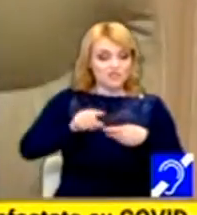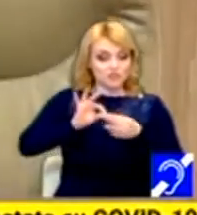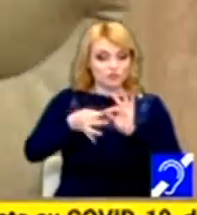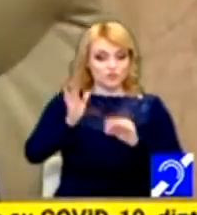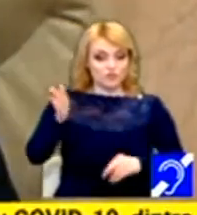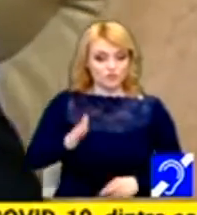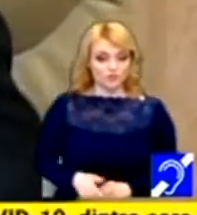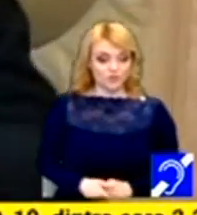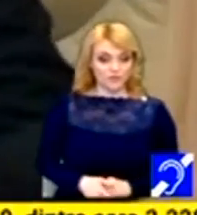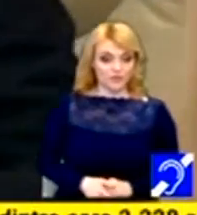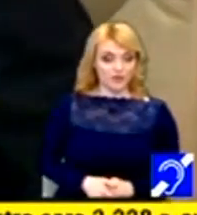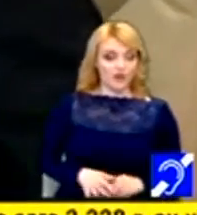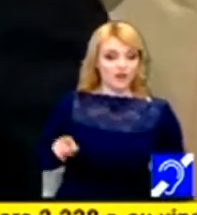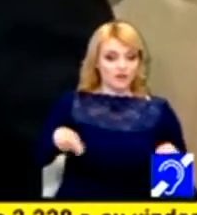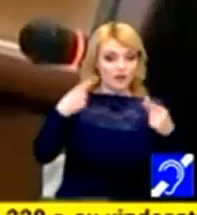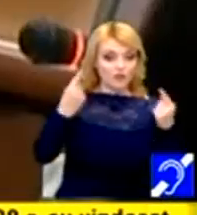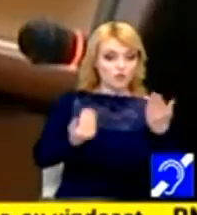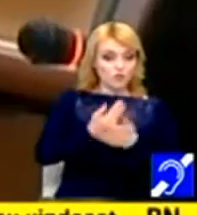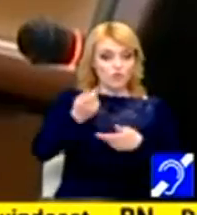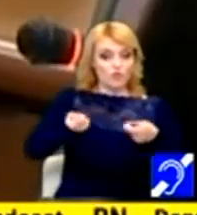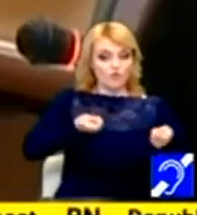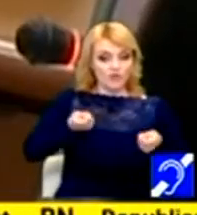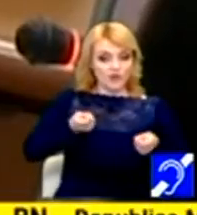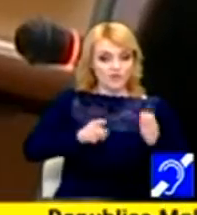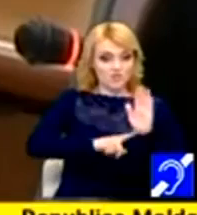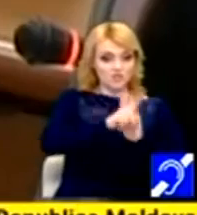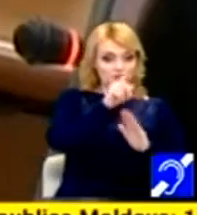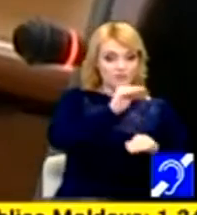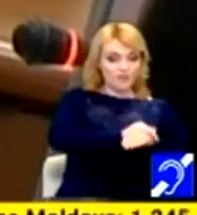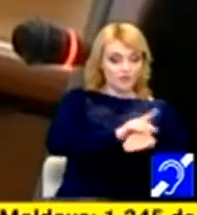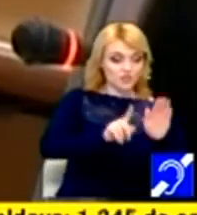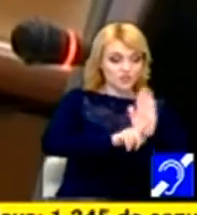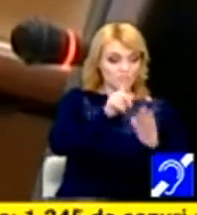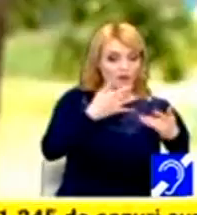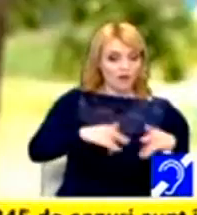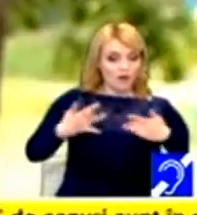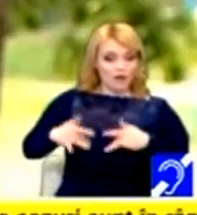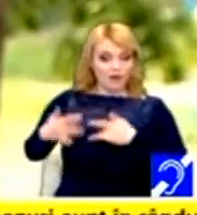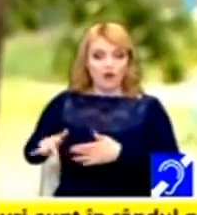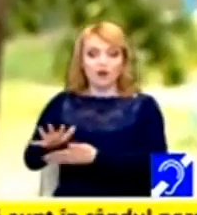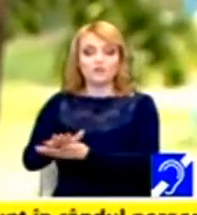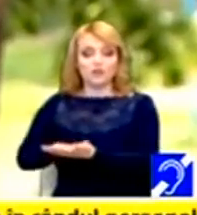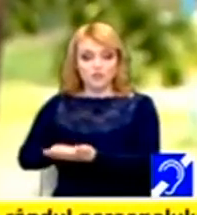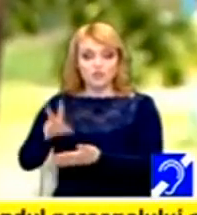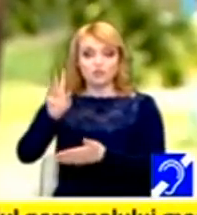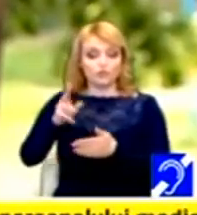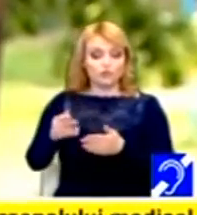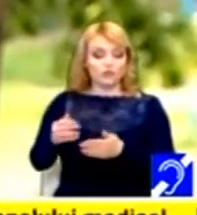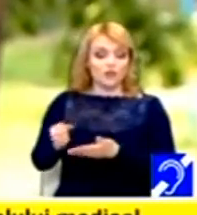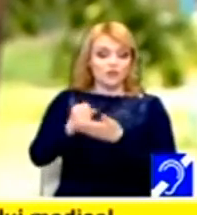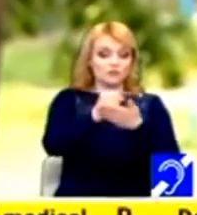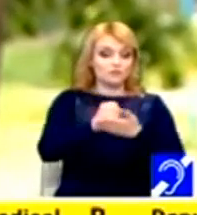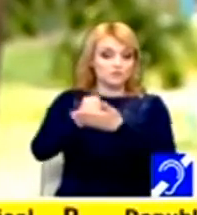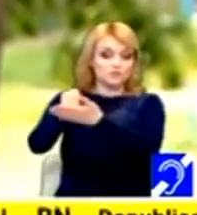de la faptul că să nu avem o dimitere de dragul dimitirii. Dacă până la urmă